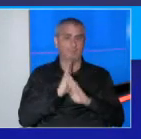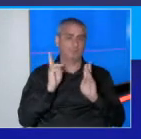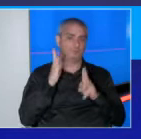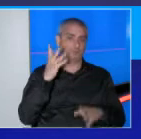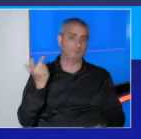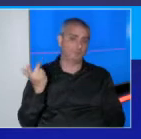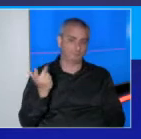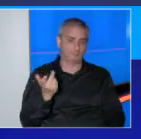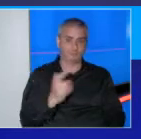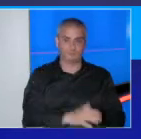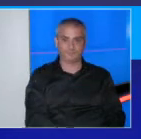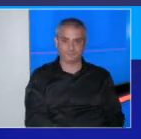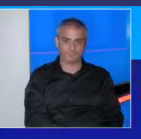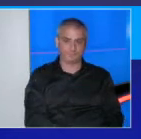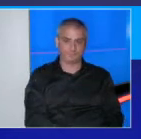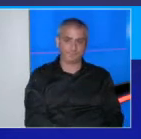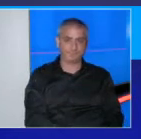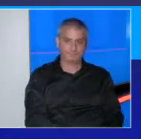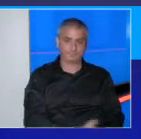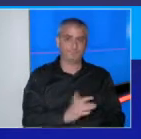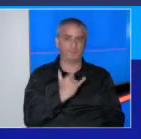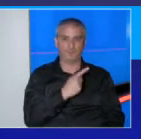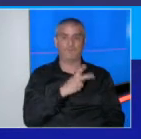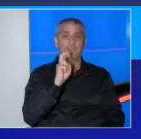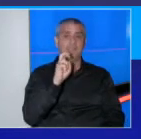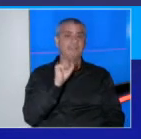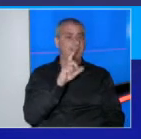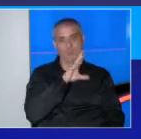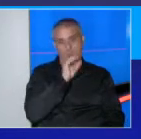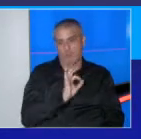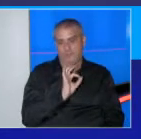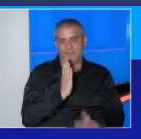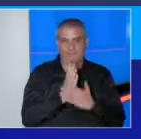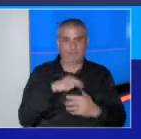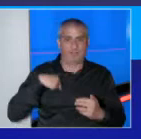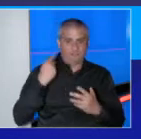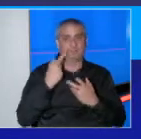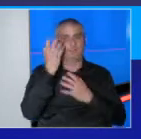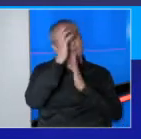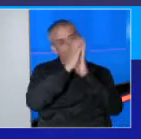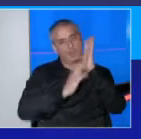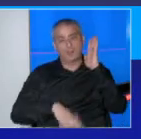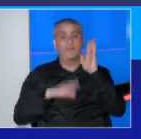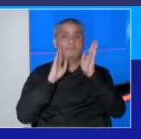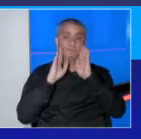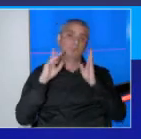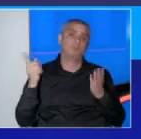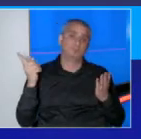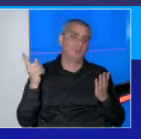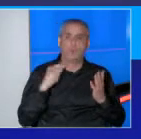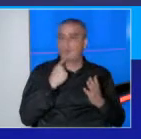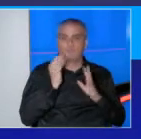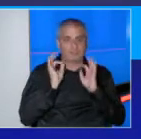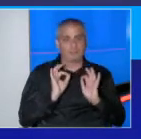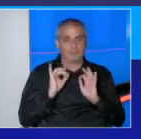כן, נכון. גם היום עידית סילמן שלא התבטא תקופה ארוכה, פרסמה פוסט ארוך בו בפייסבוק, שבעצם לא